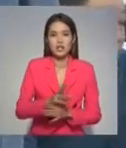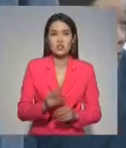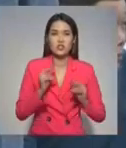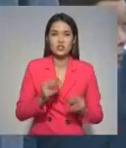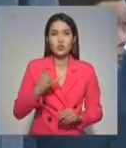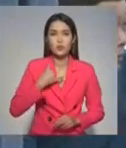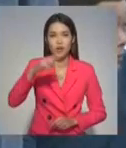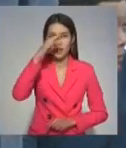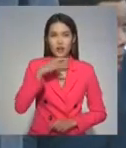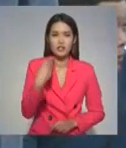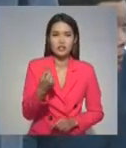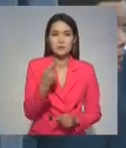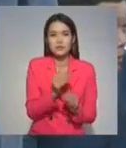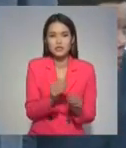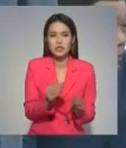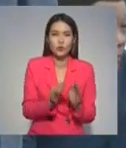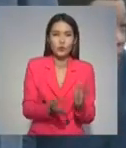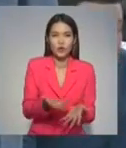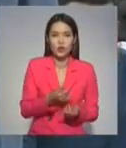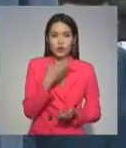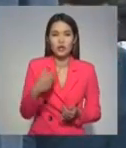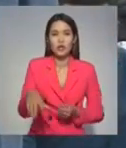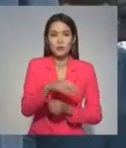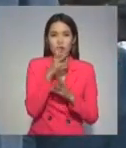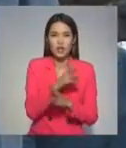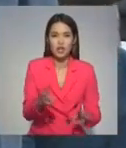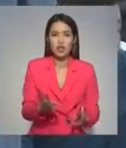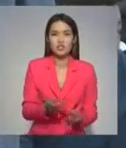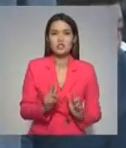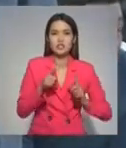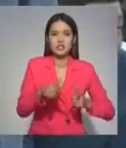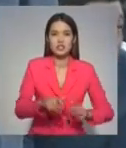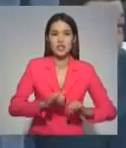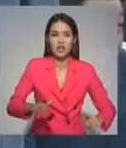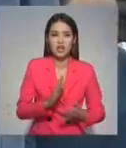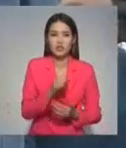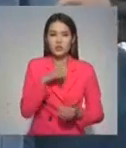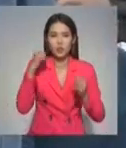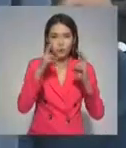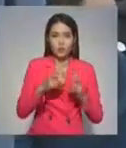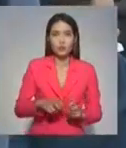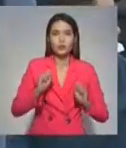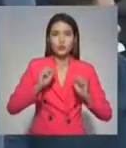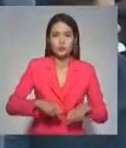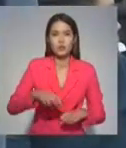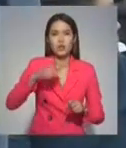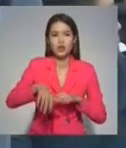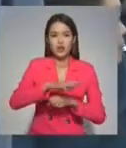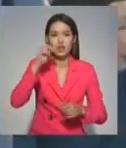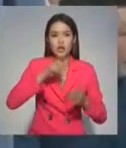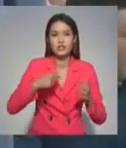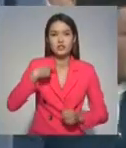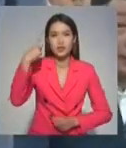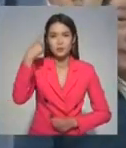Қазақстан тарапынан бір тиын да көмек алмаймын. Барлық қаражатты Түркиядан тартып отырмын. Оны тексерсеңіздер болады. Салықты уақытылы төлеп тұрмын. Мен ескерткім